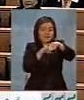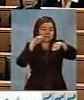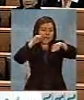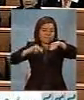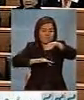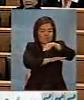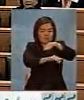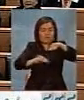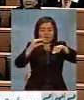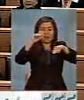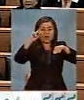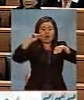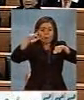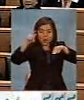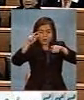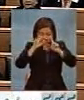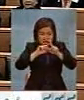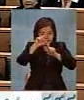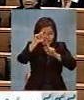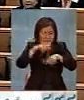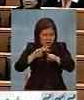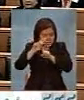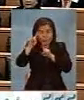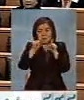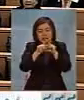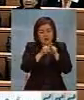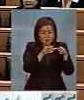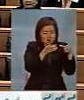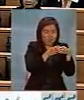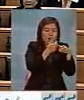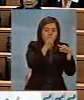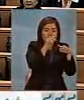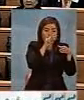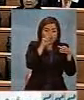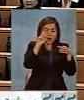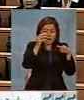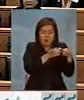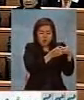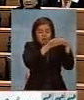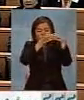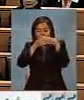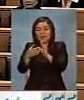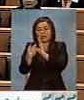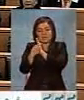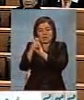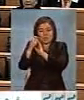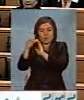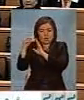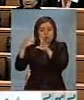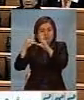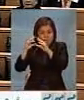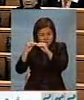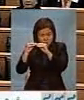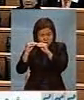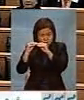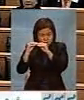งก็คือครม.สัญจรที่จังหวัดอุดรธานีเมื่อเดือนกุมภาพันธ์ที่ผ่านมาอนุมัติโครงการโร